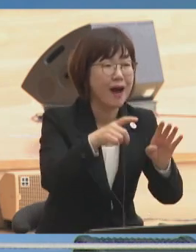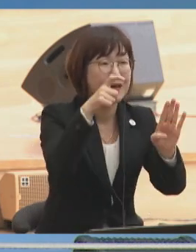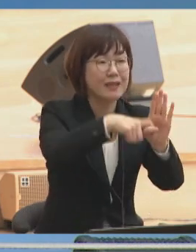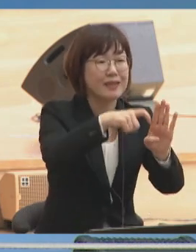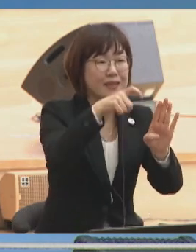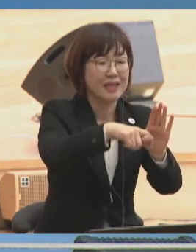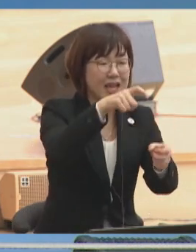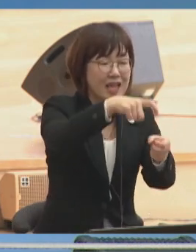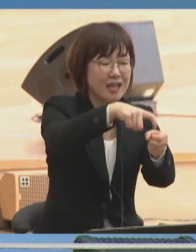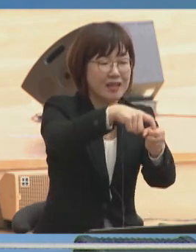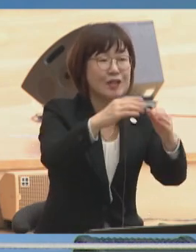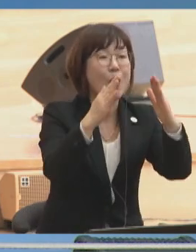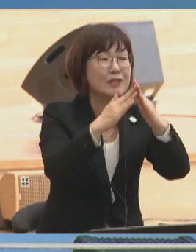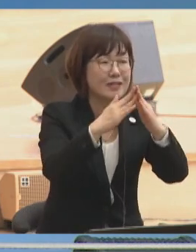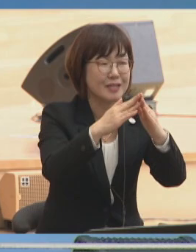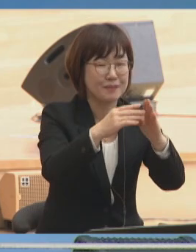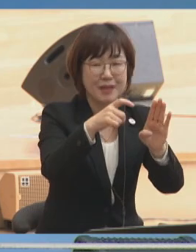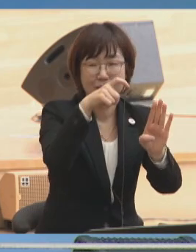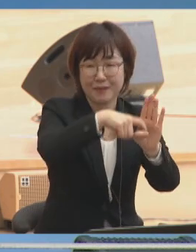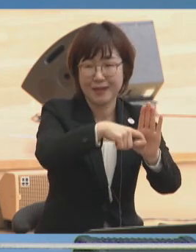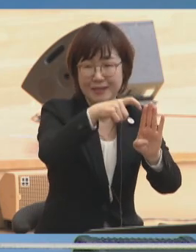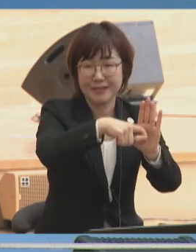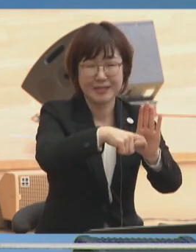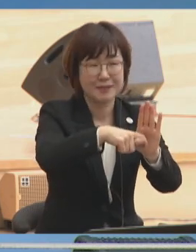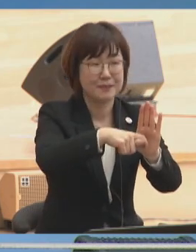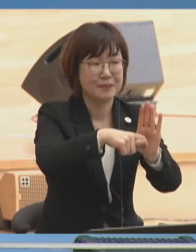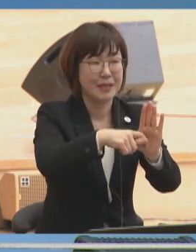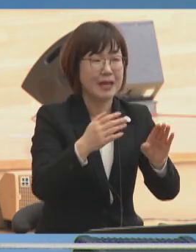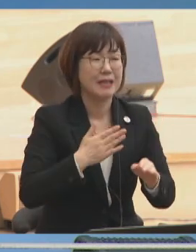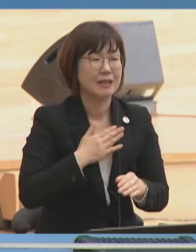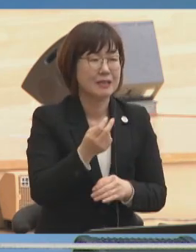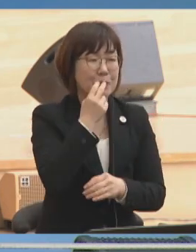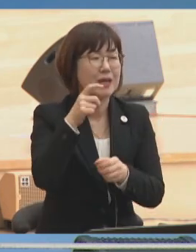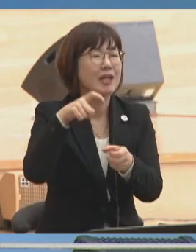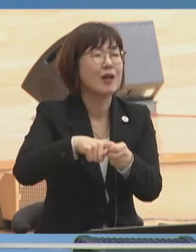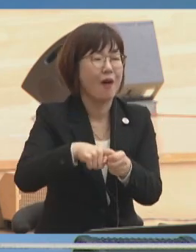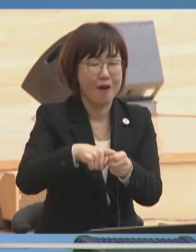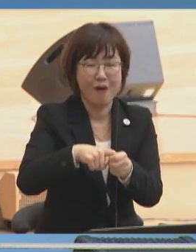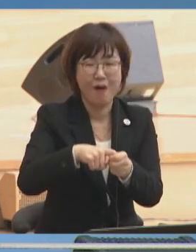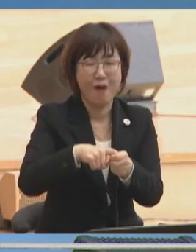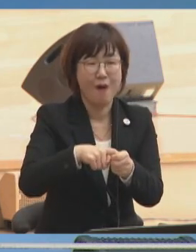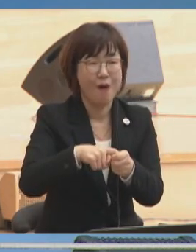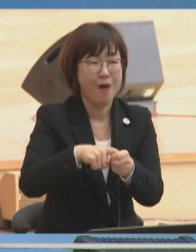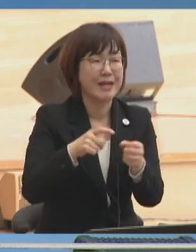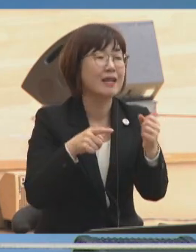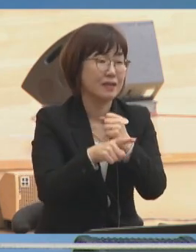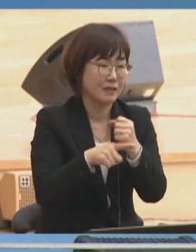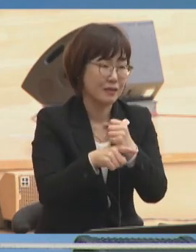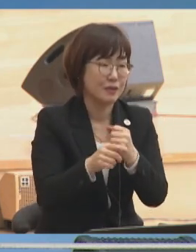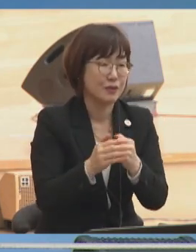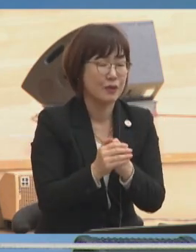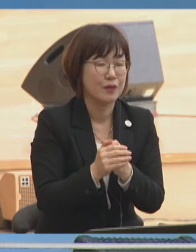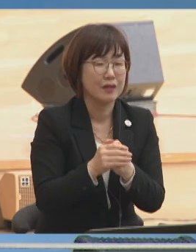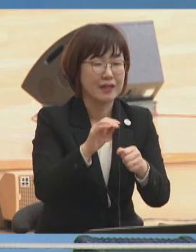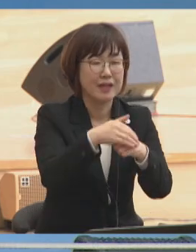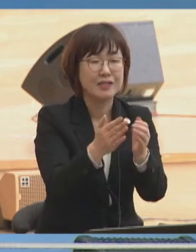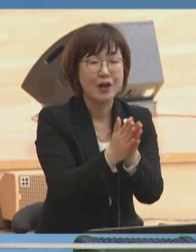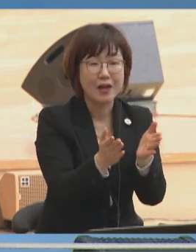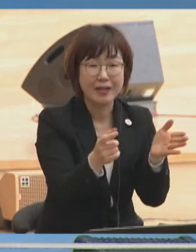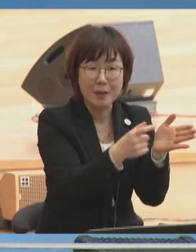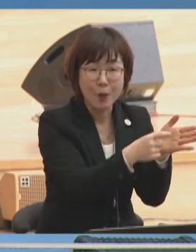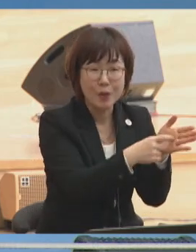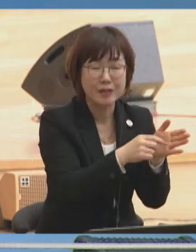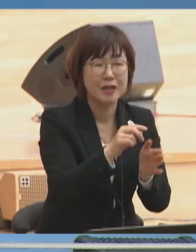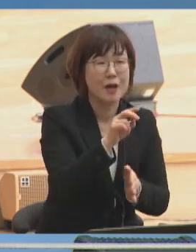떡집. 나는 생명의 떡이니라. 그 모든 그 성경에 보면 이런